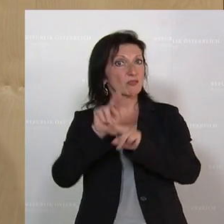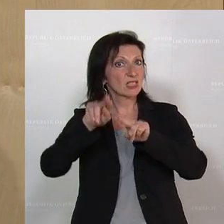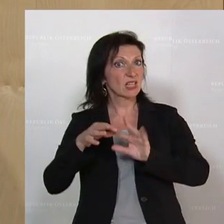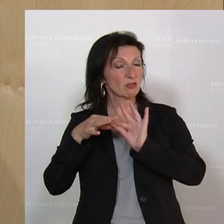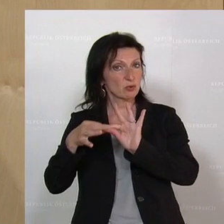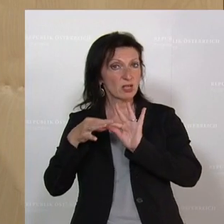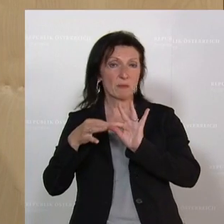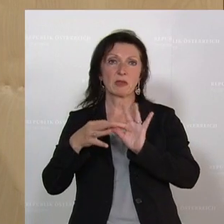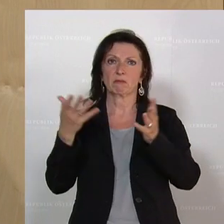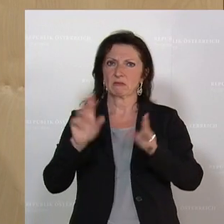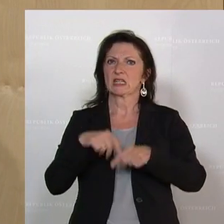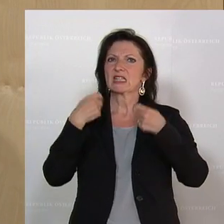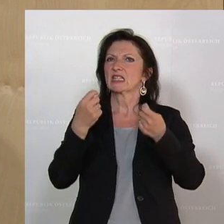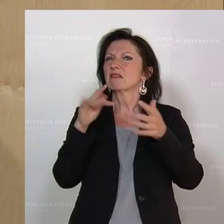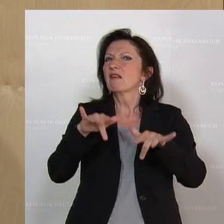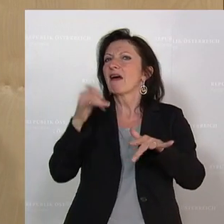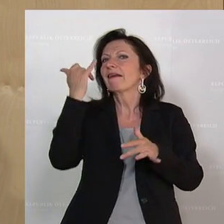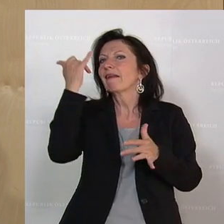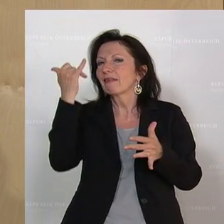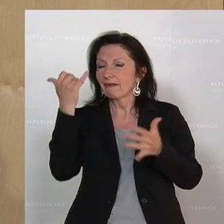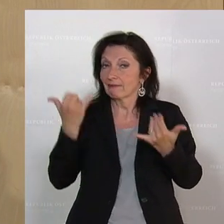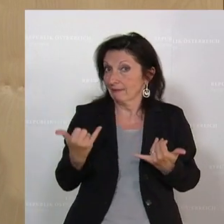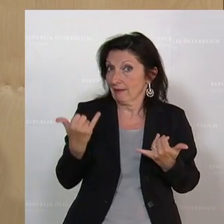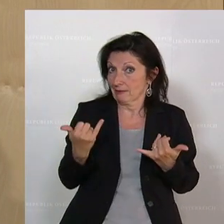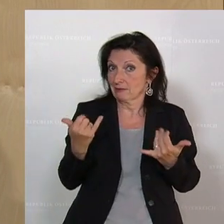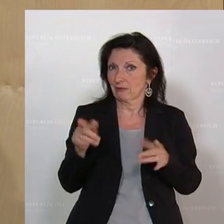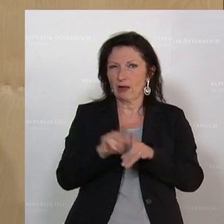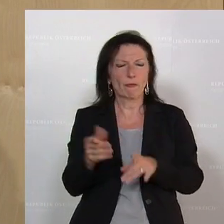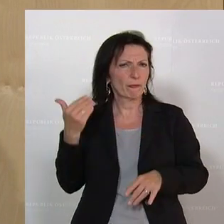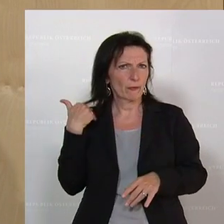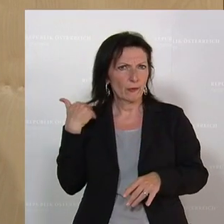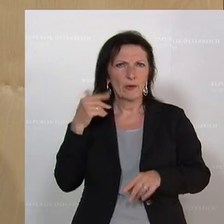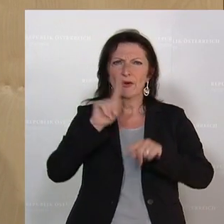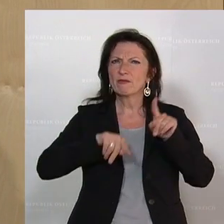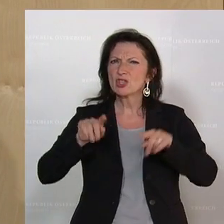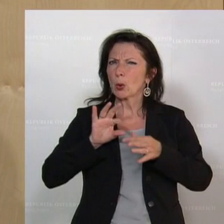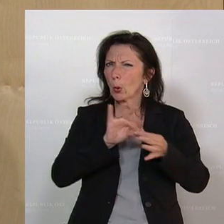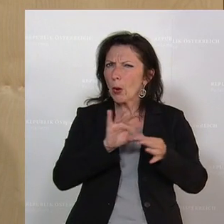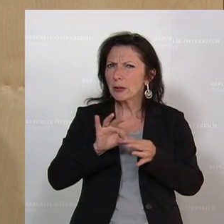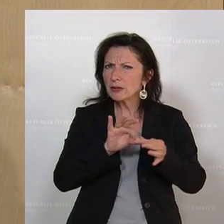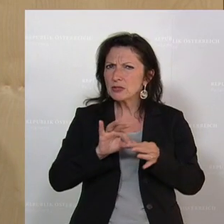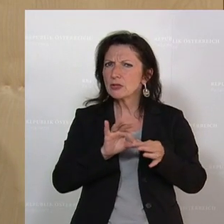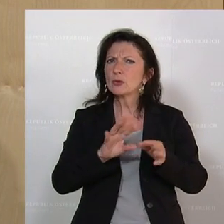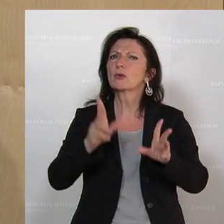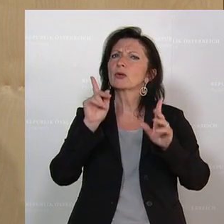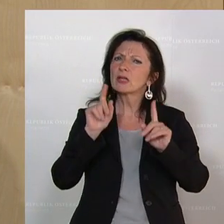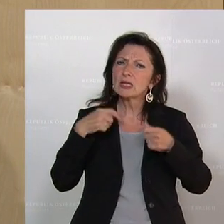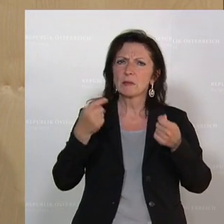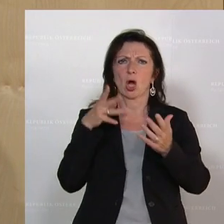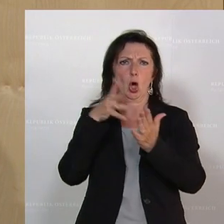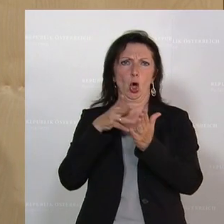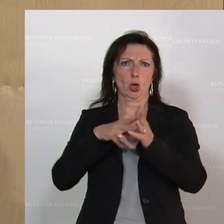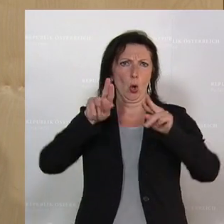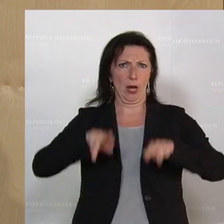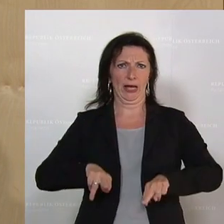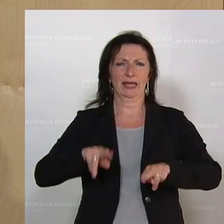betrifft, gab und gibt es ja auch die Idee, jetzt und auch in der Vergangenheit in verschiedenen Koalitionen eines Kontrollrechts mit rund einem